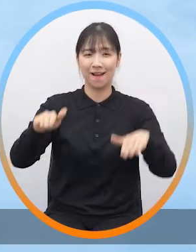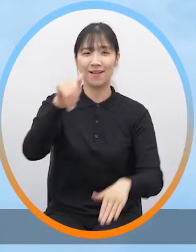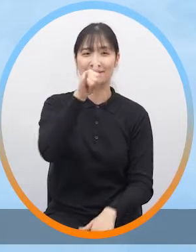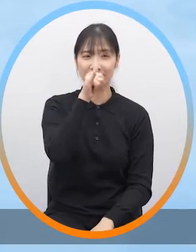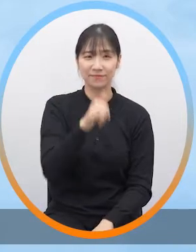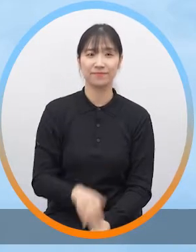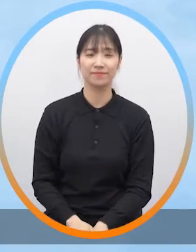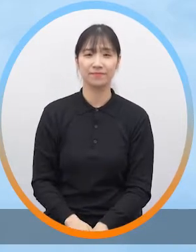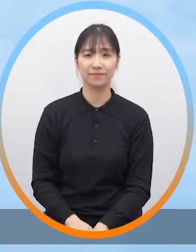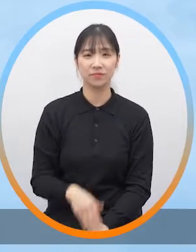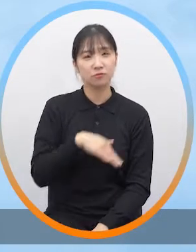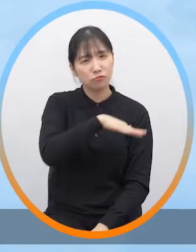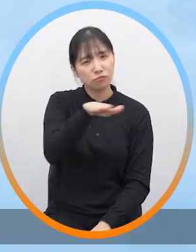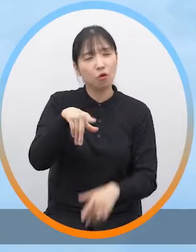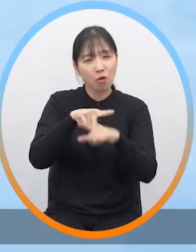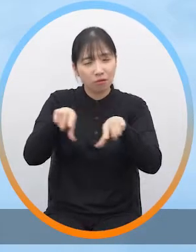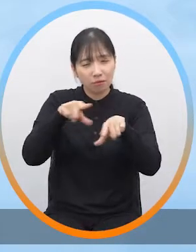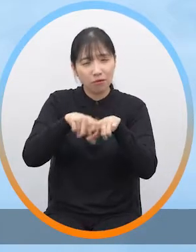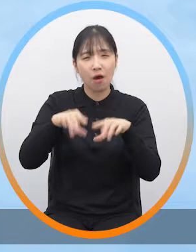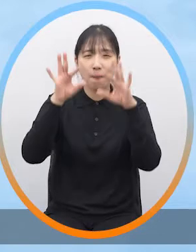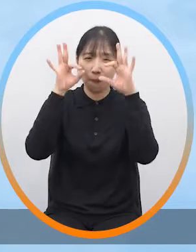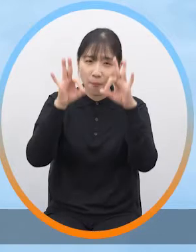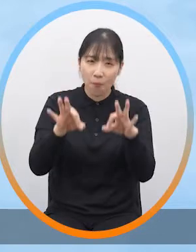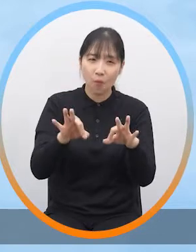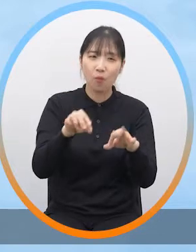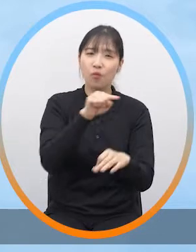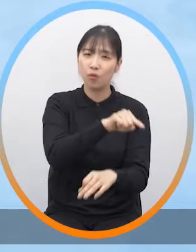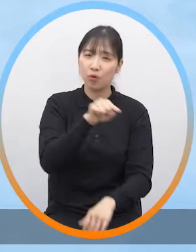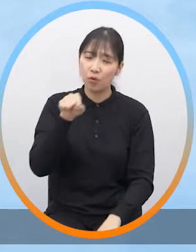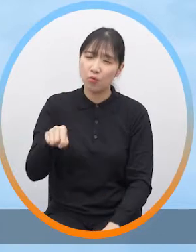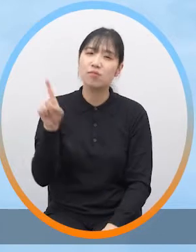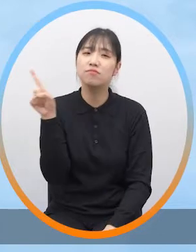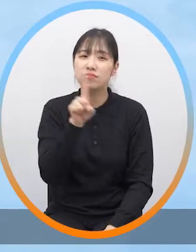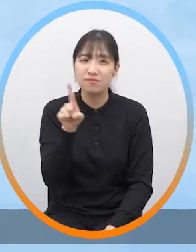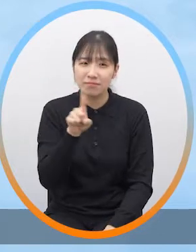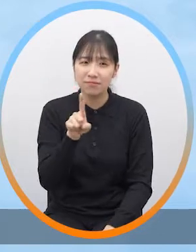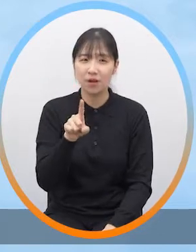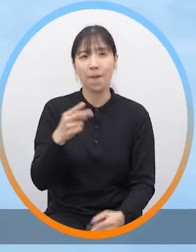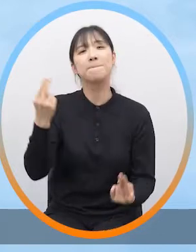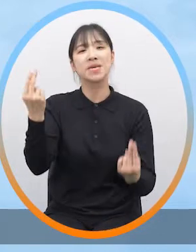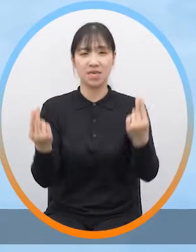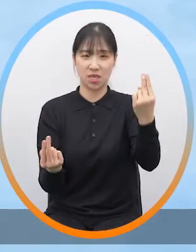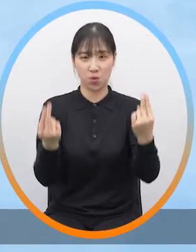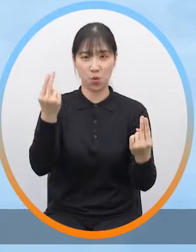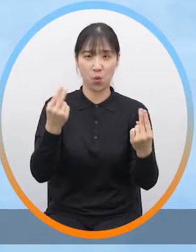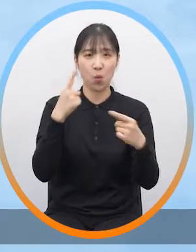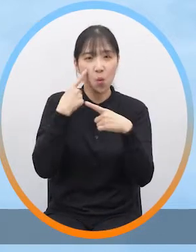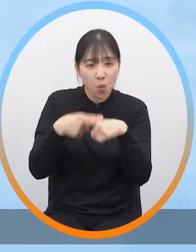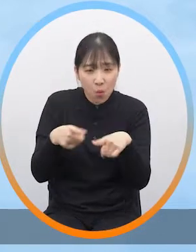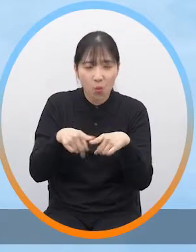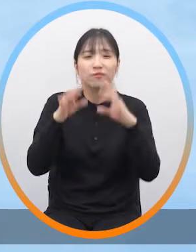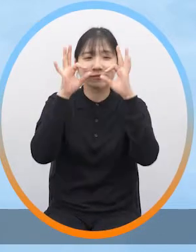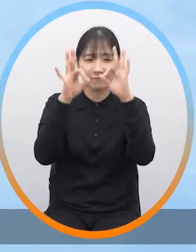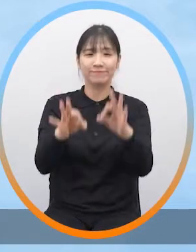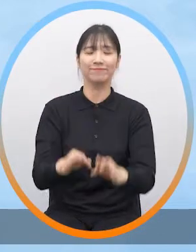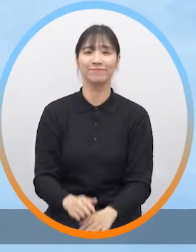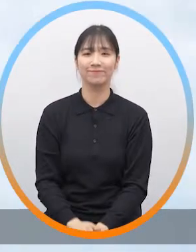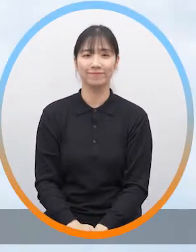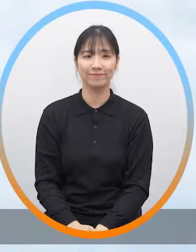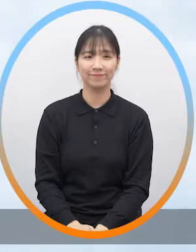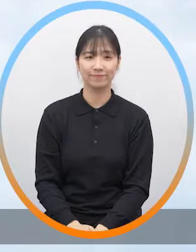있습니다. 그래서 우리가 흔히 보는 향교와 서원이 어떤 것인지 서로 비교해 가면서